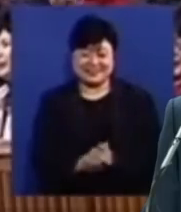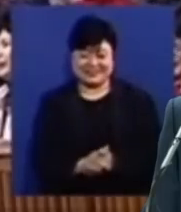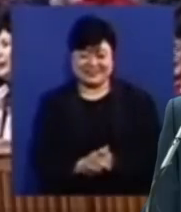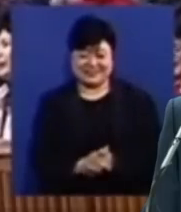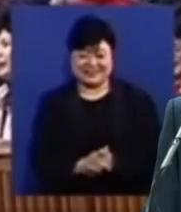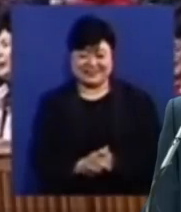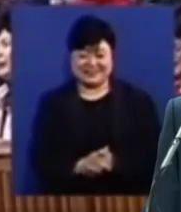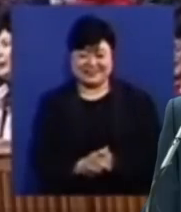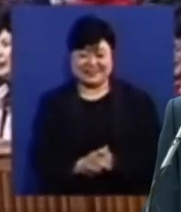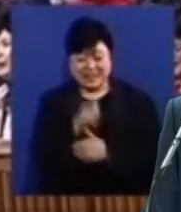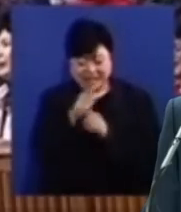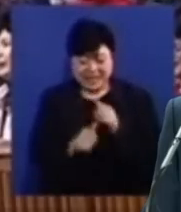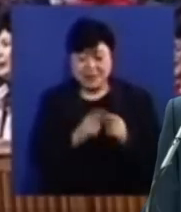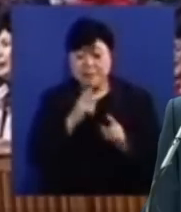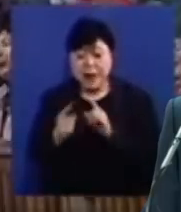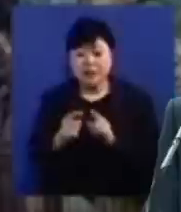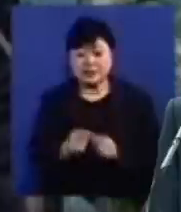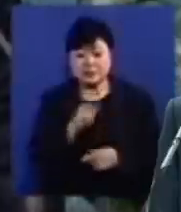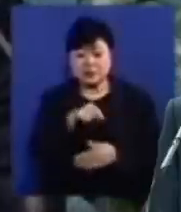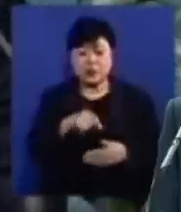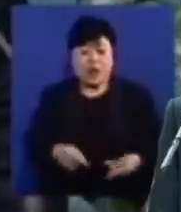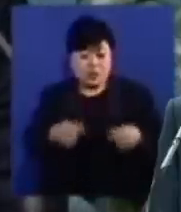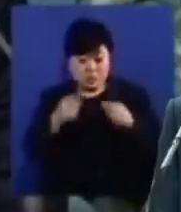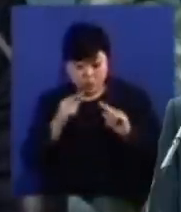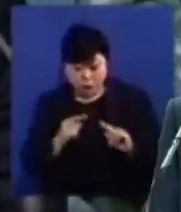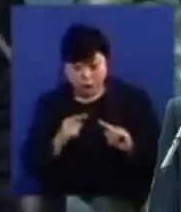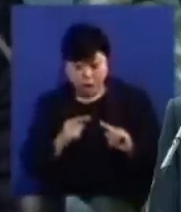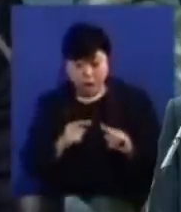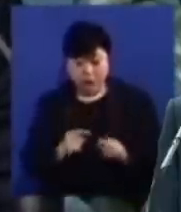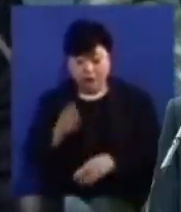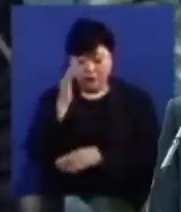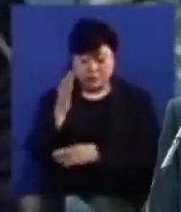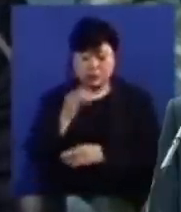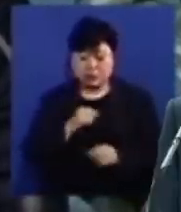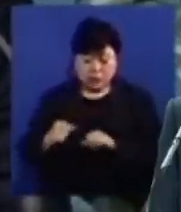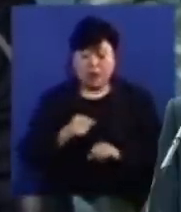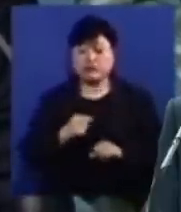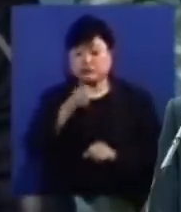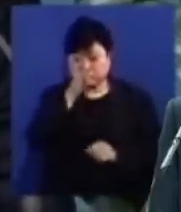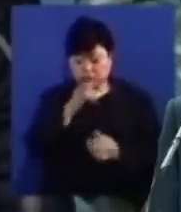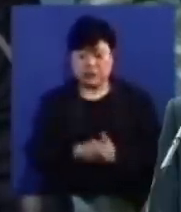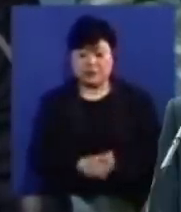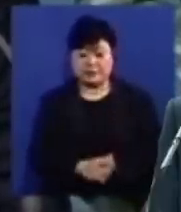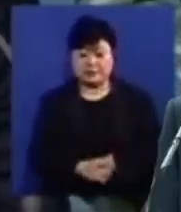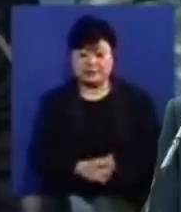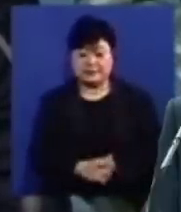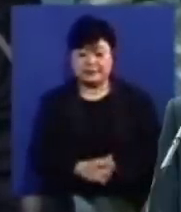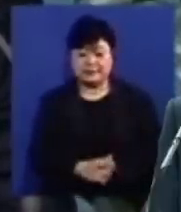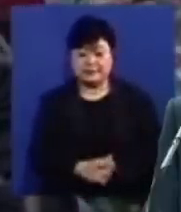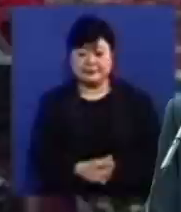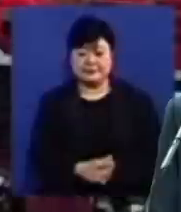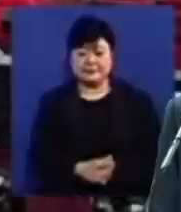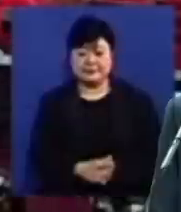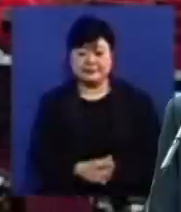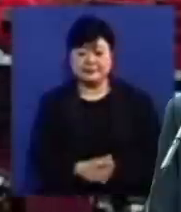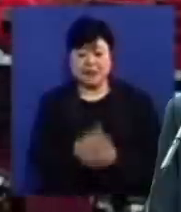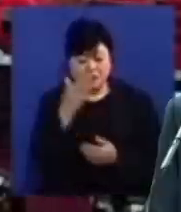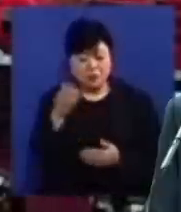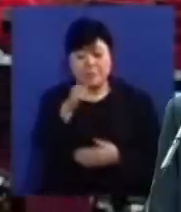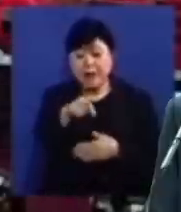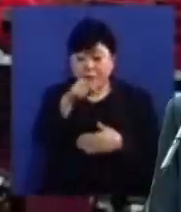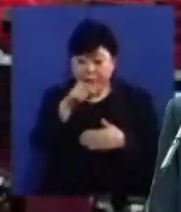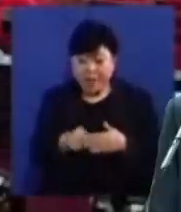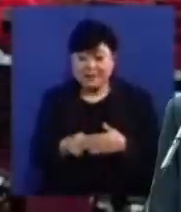내가 한 것이 아니라 하나님 말씀이 내 속에 들어와서 지금 하나님이 살아서 역사하는 것이기 때문인 것입니다. 그리고 여러분